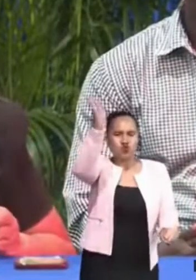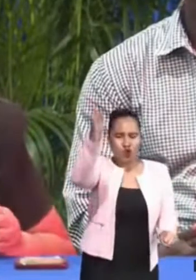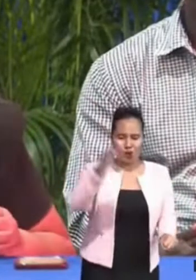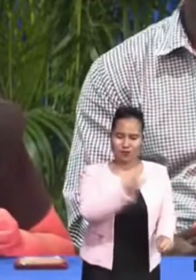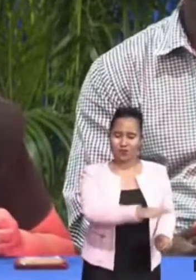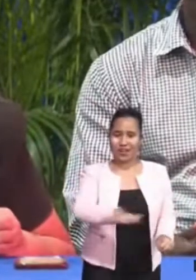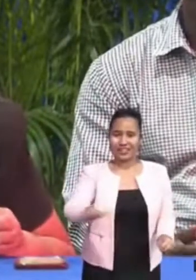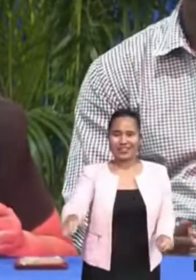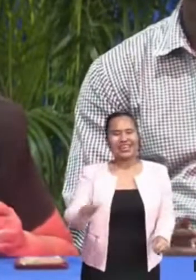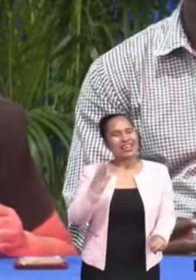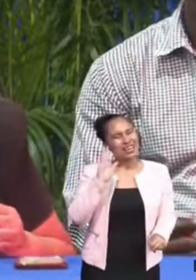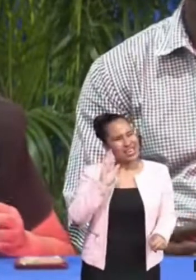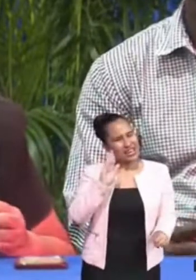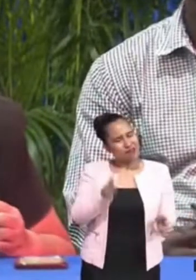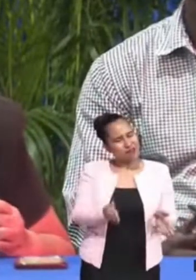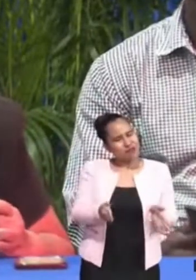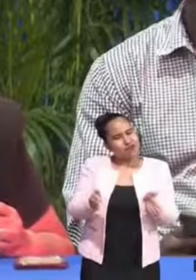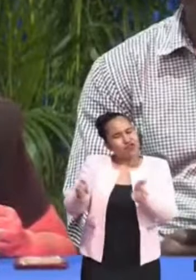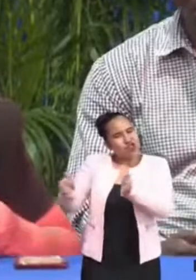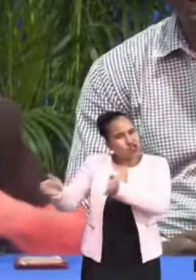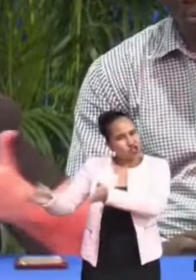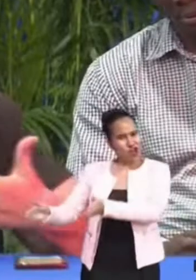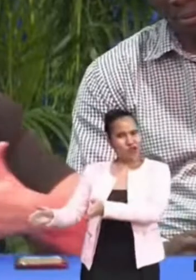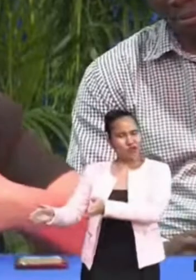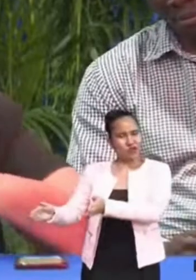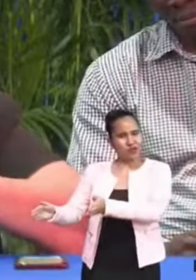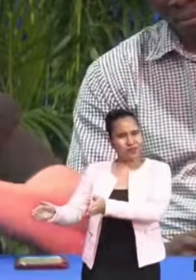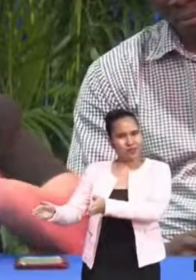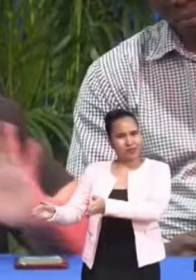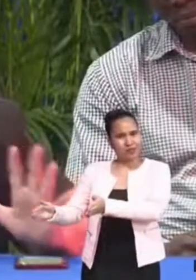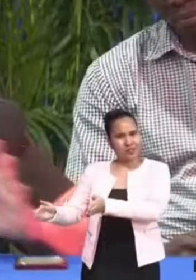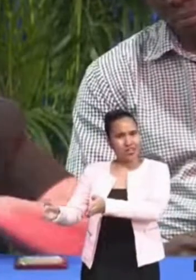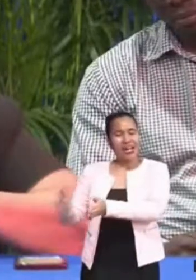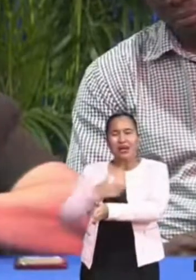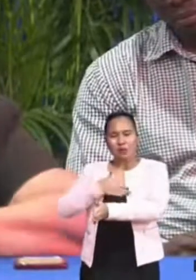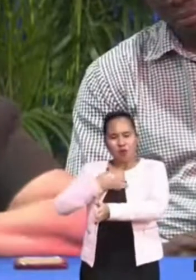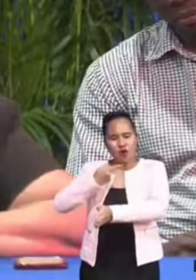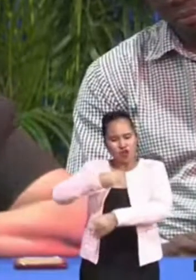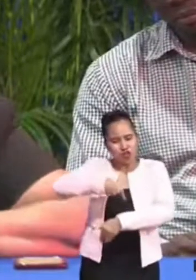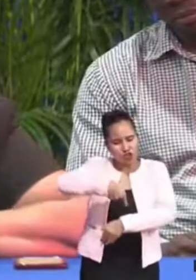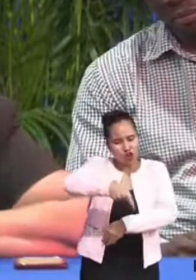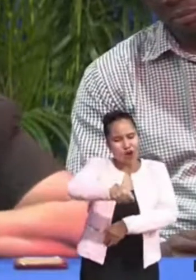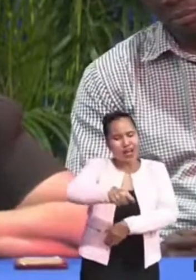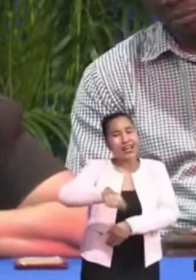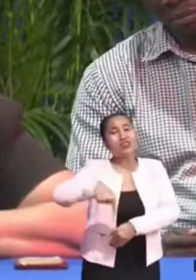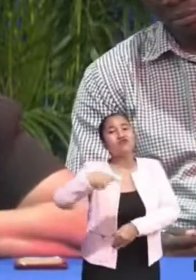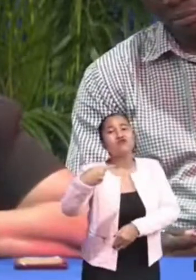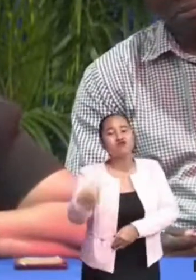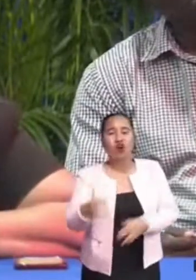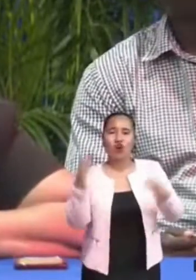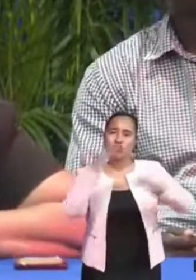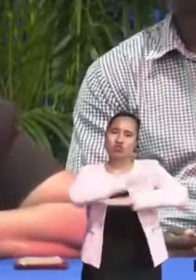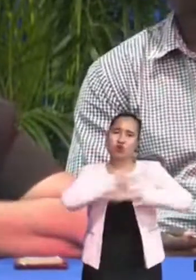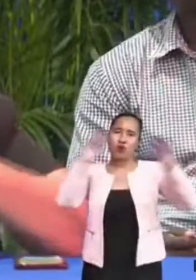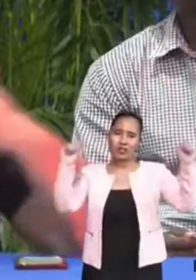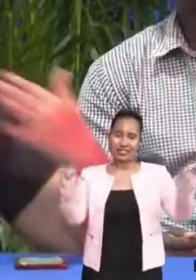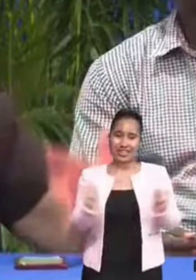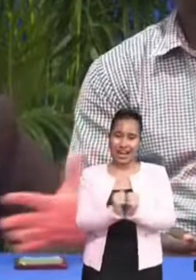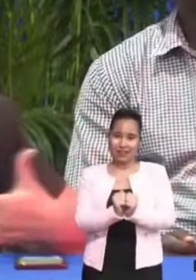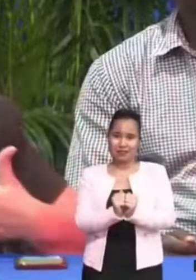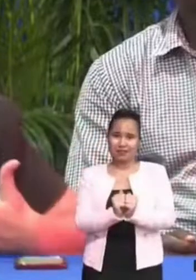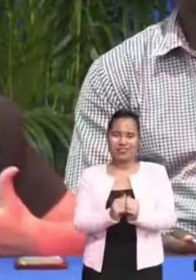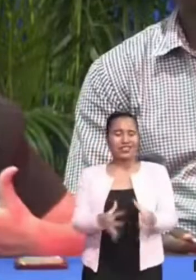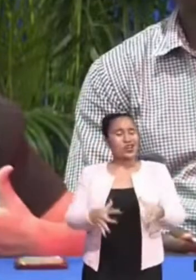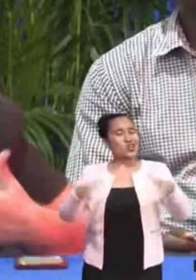laten we dat even uitstellen en laten ze dan zoveel mogelijk doorstromen. We zijn er nog niet uit. Nogmaals, het gaat om hele grote groepen.